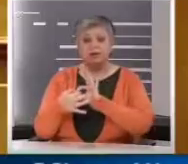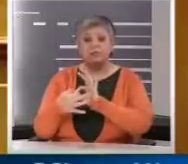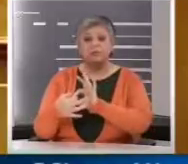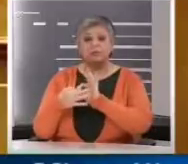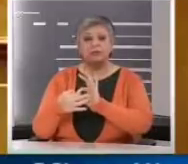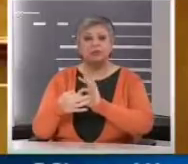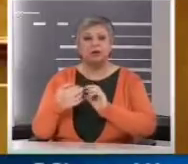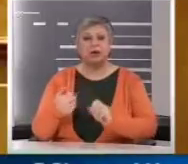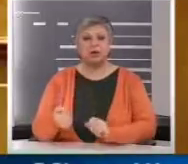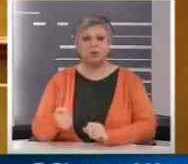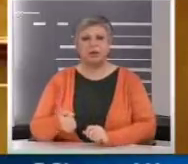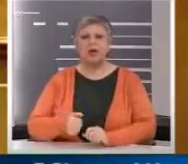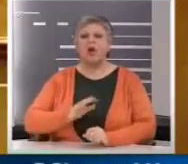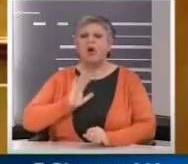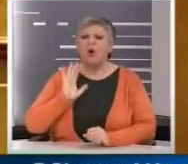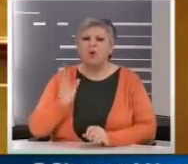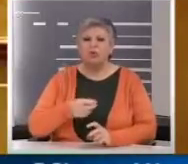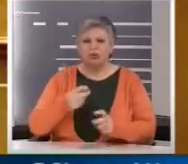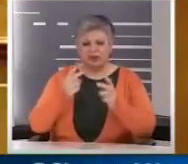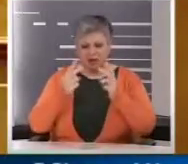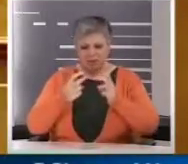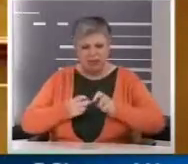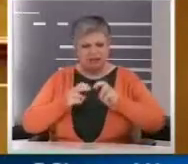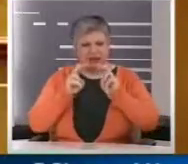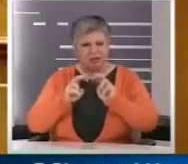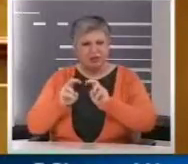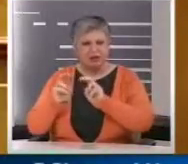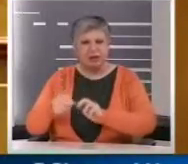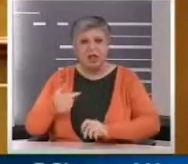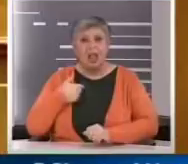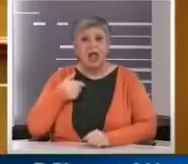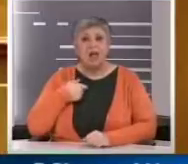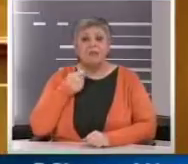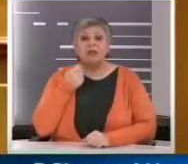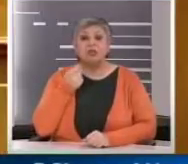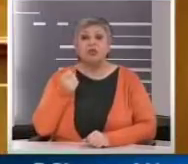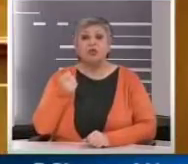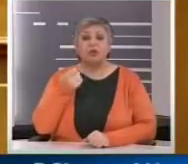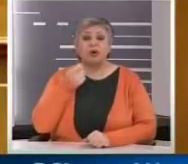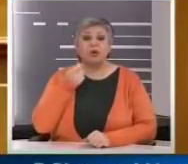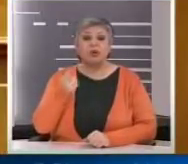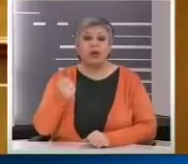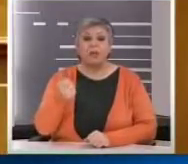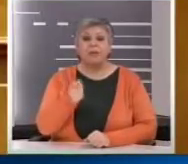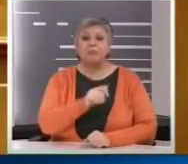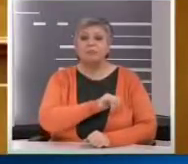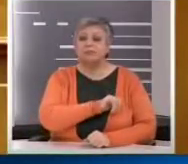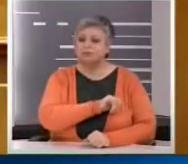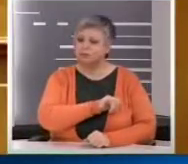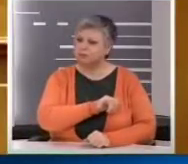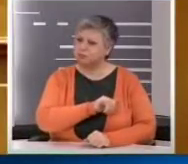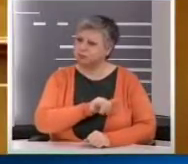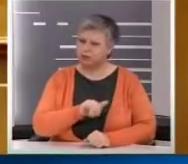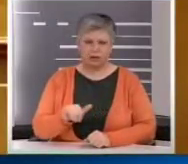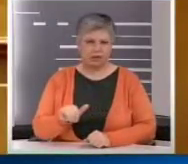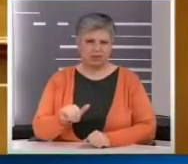ό,τι και να κάνετε, όσο και να ψάξετε, δεν χρωστάμε. Πάρτε το χαμπάρι. Σας φαίνεται αδιανόητο, αλλά δεν χρωστάμε. Δεν